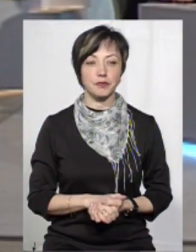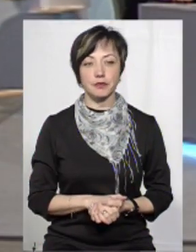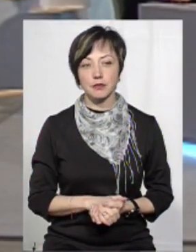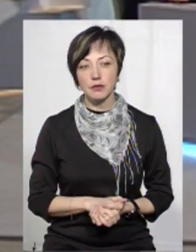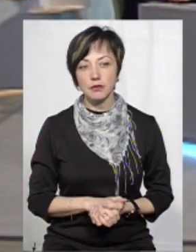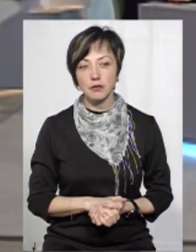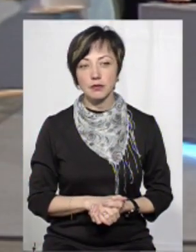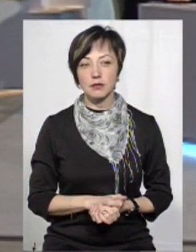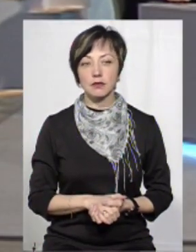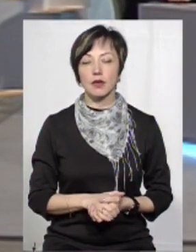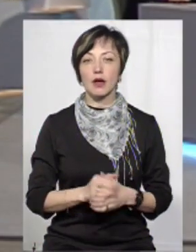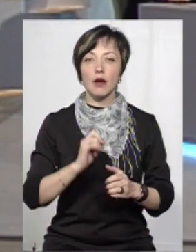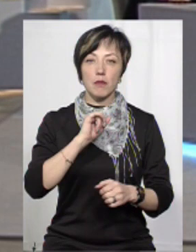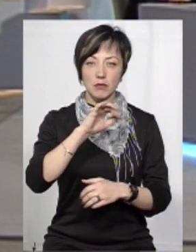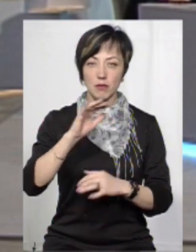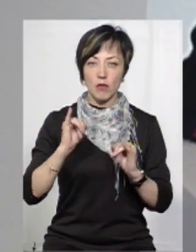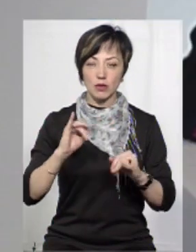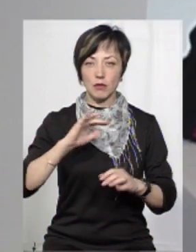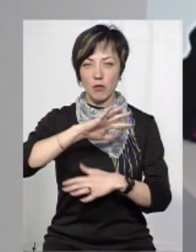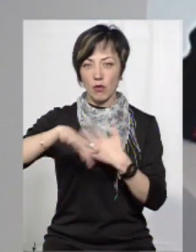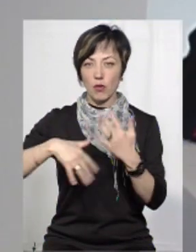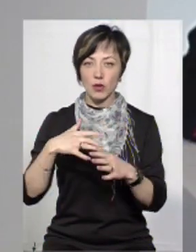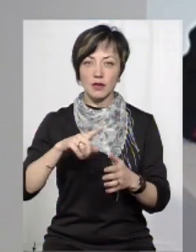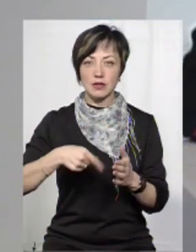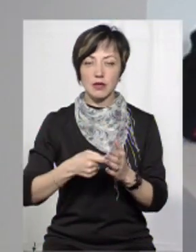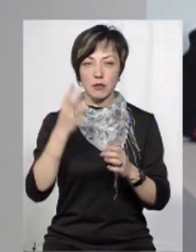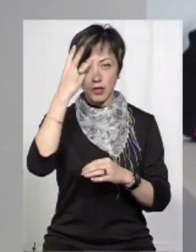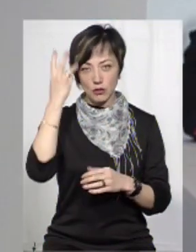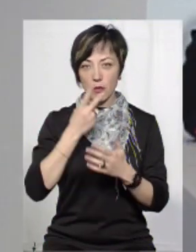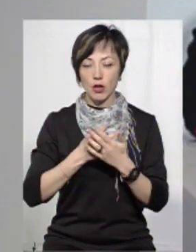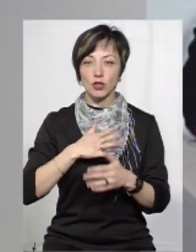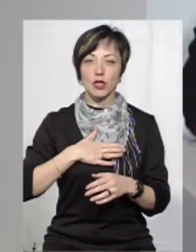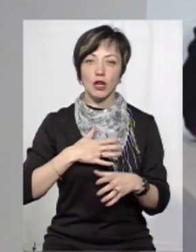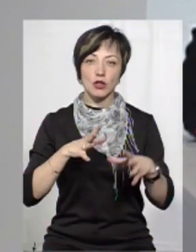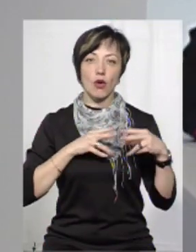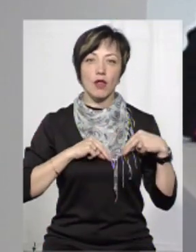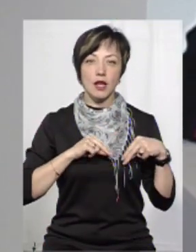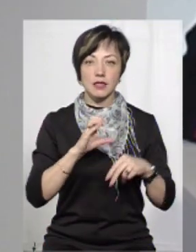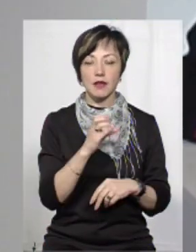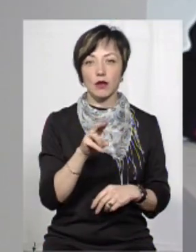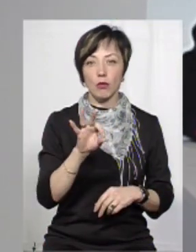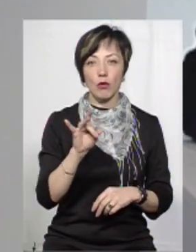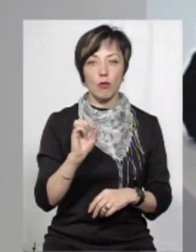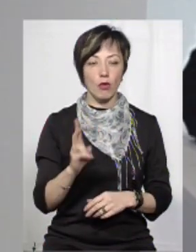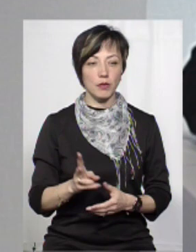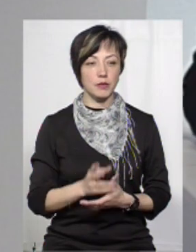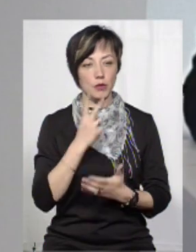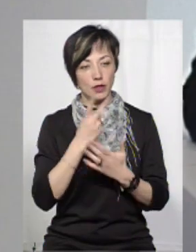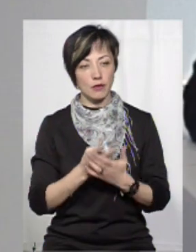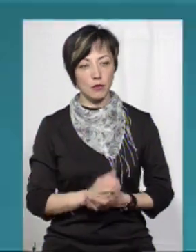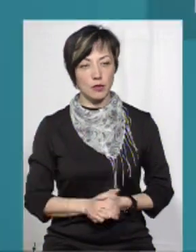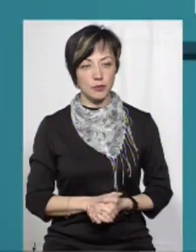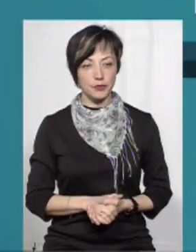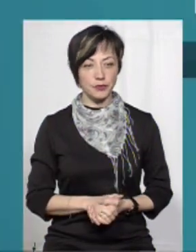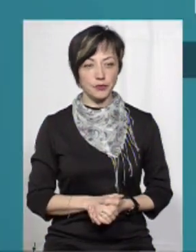Що накоїла негода в одному з населених пунктів Хмельниччини, бачила наша колега Світлана Поробок. Подивимось.